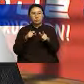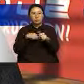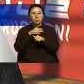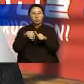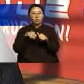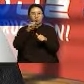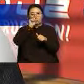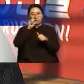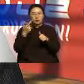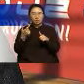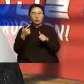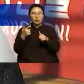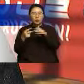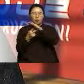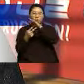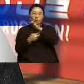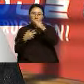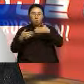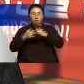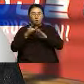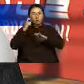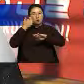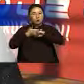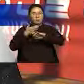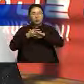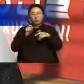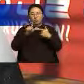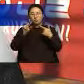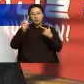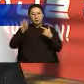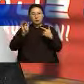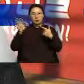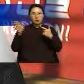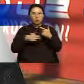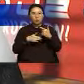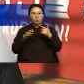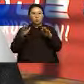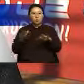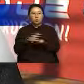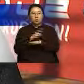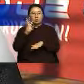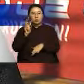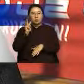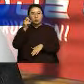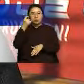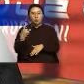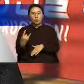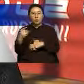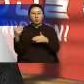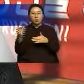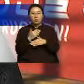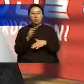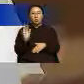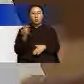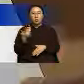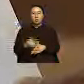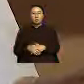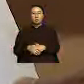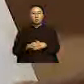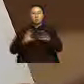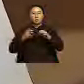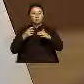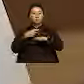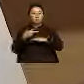상태에서 교량을 건설한다 오래 가죠 그걸 반대를 6월 24일 부터 오늘까지 30위에 차 이렇게 하게 됐습니다